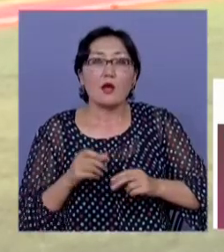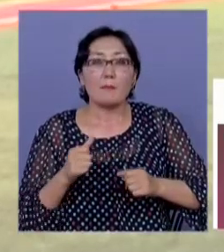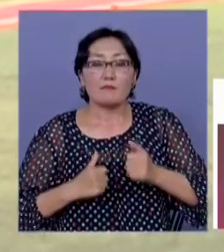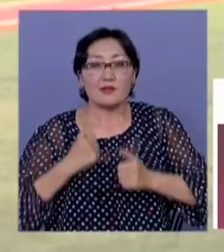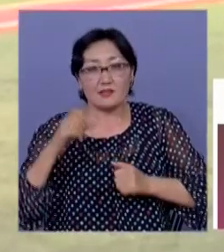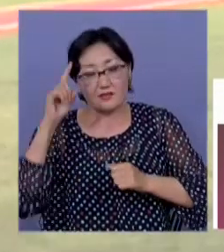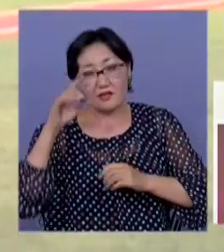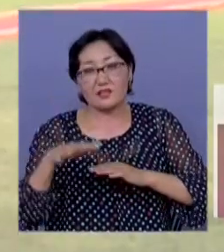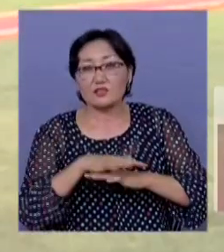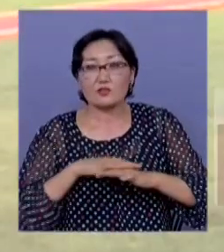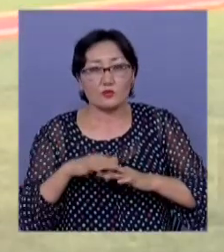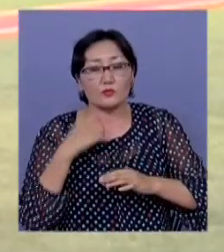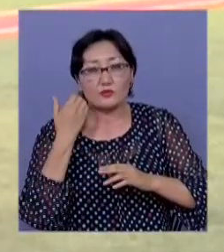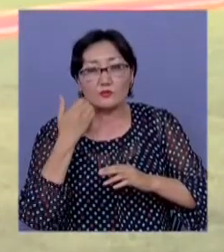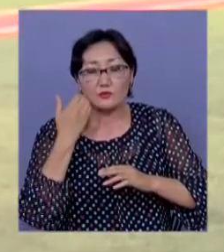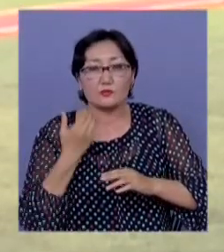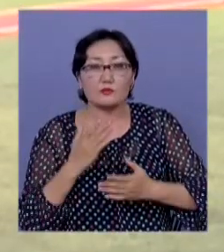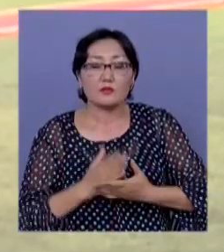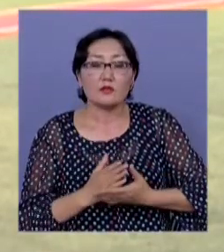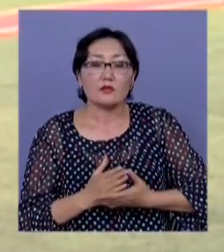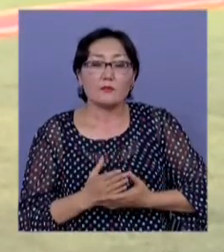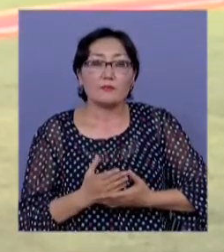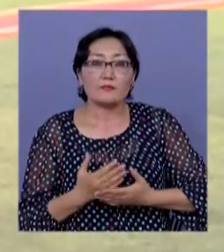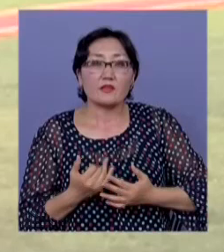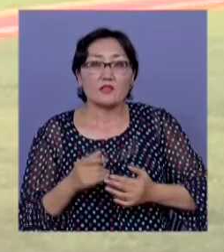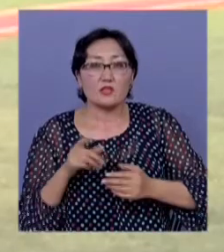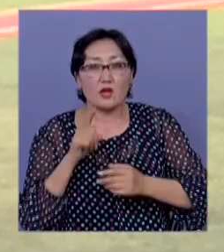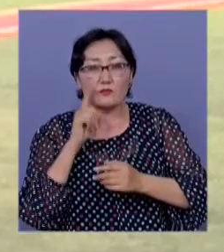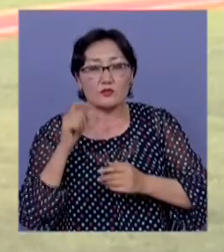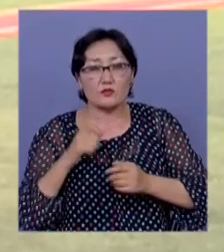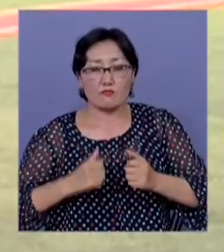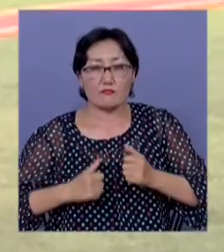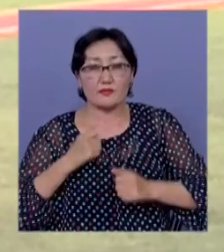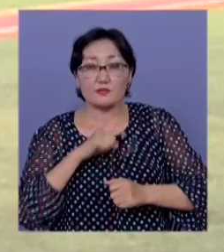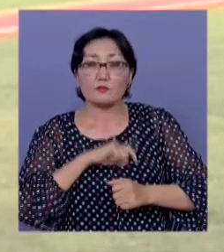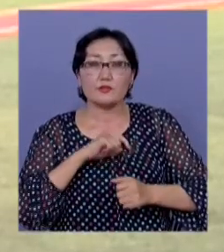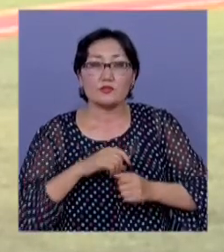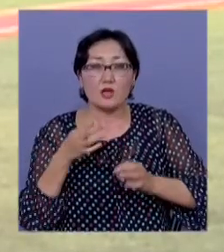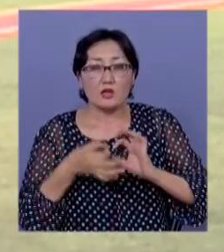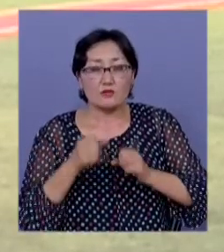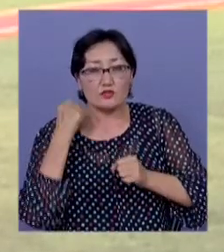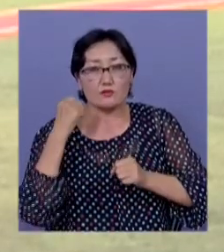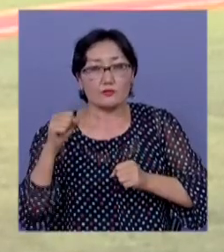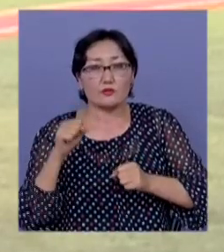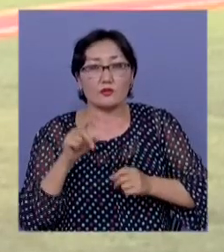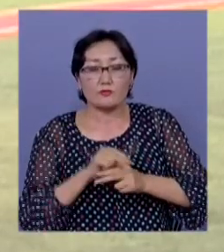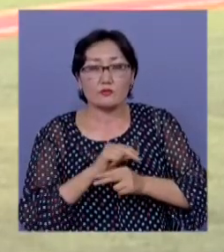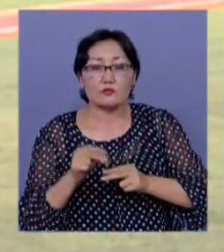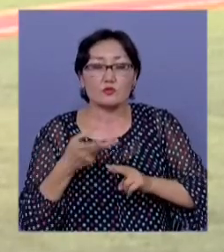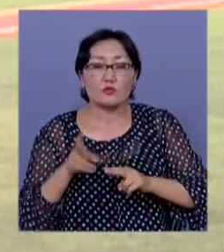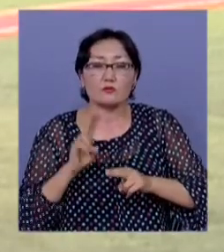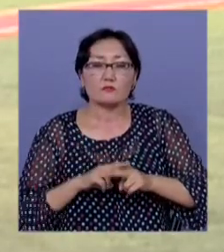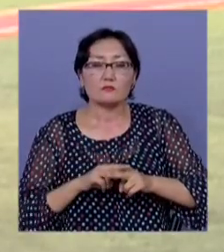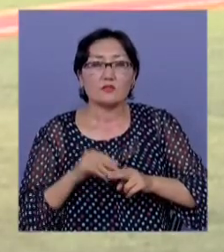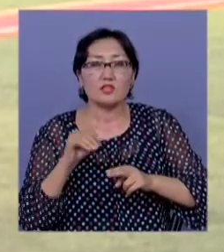болғандықтан, сондықтан ол Жақсылық ағамның жаңағы жігіттік мінезі, характері оны чемпион қылған, ойлаңызшы. Сондықтан